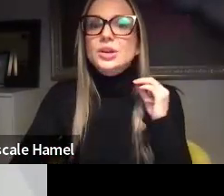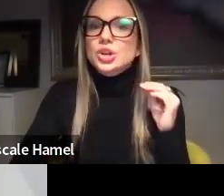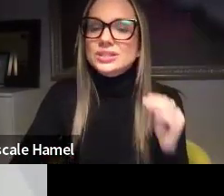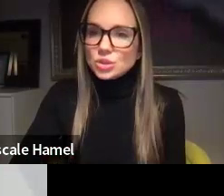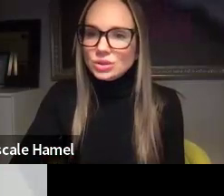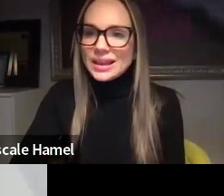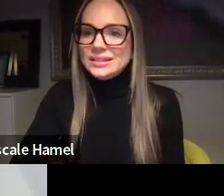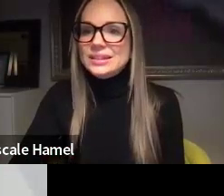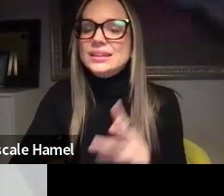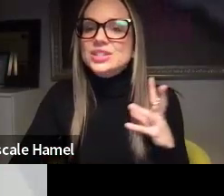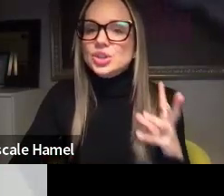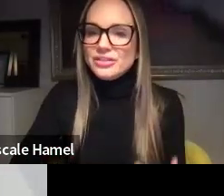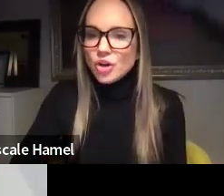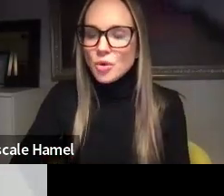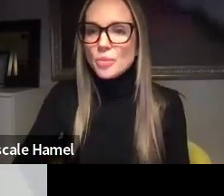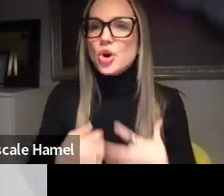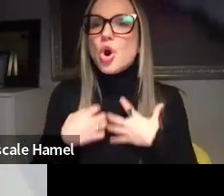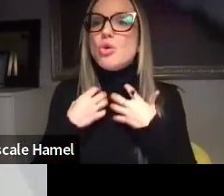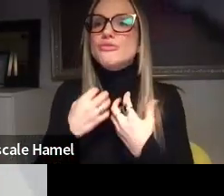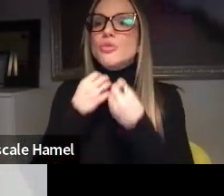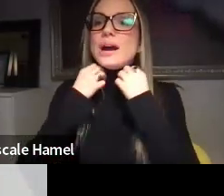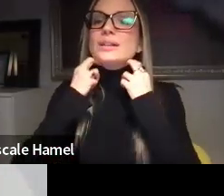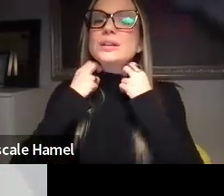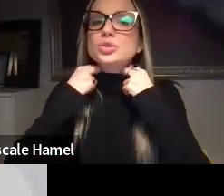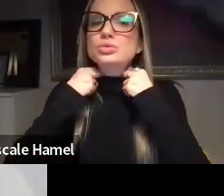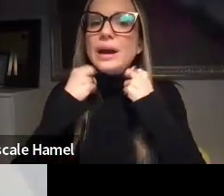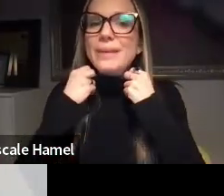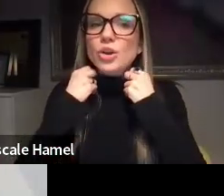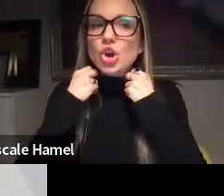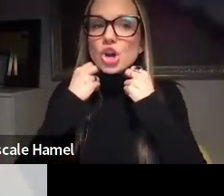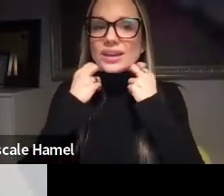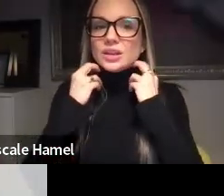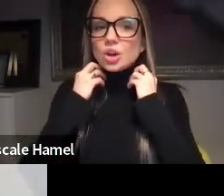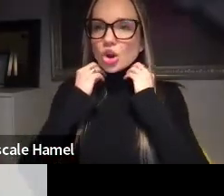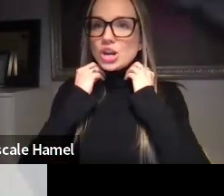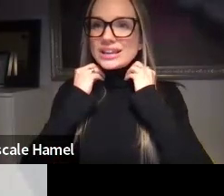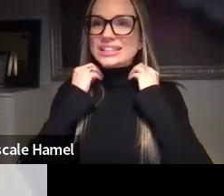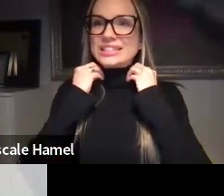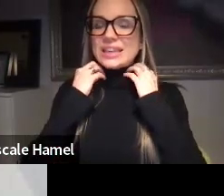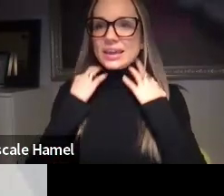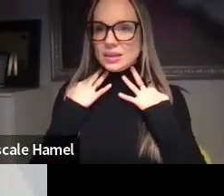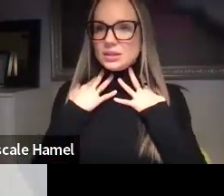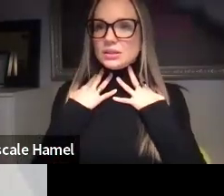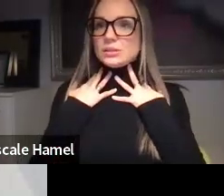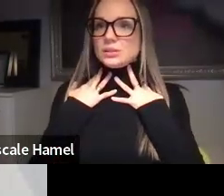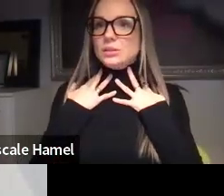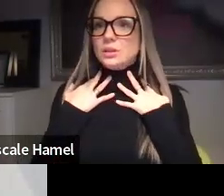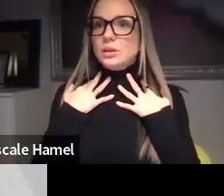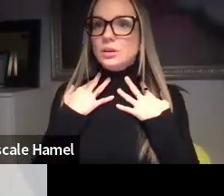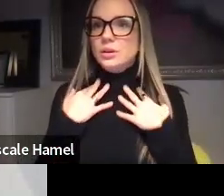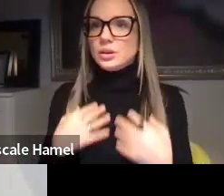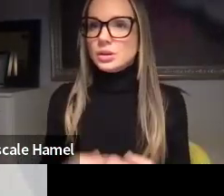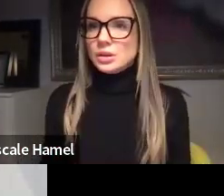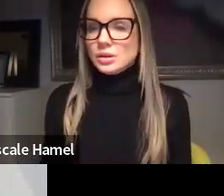OK? Le tissu de qualité qui ne se déformera pas. On le voit souvent par le collet. Un collet qui tient.